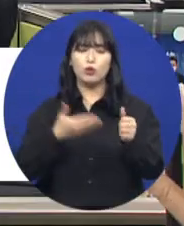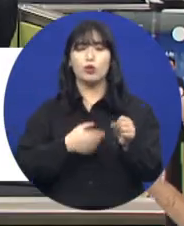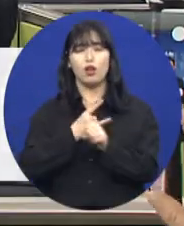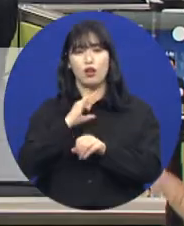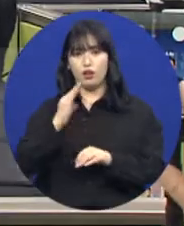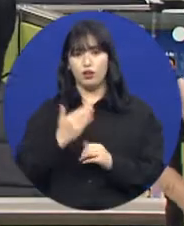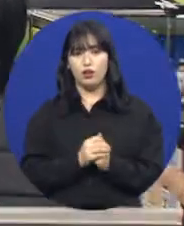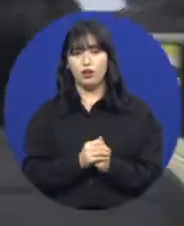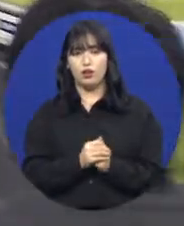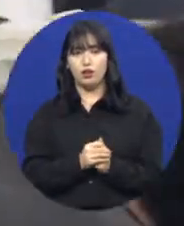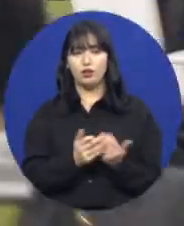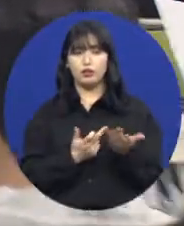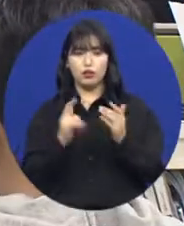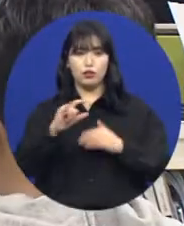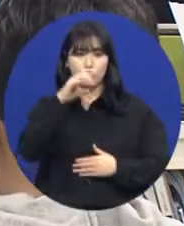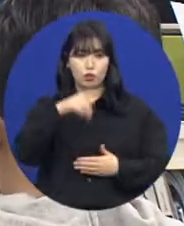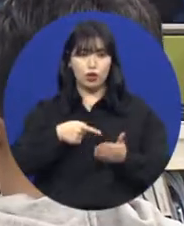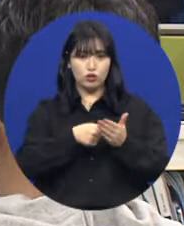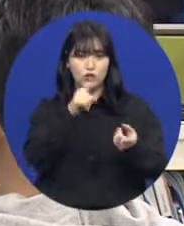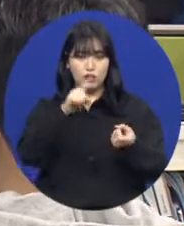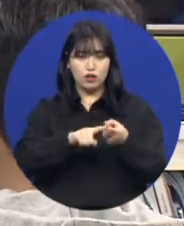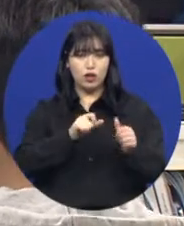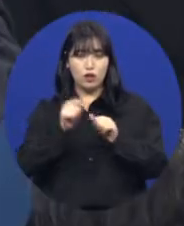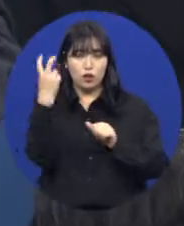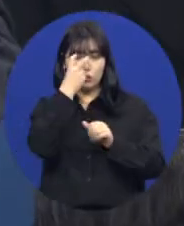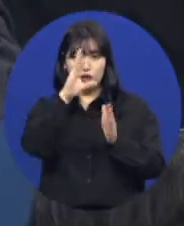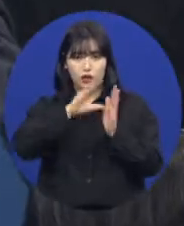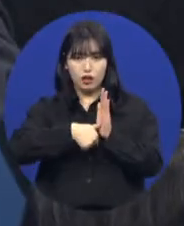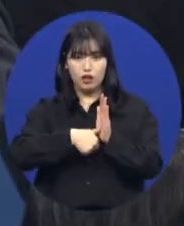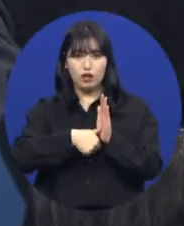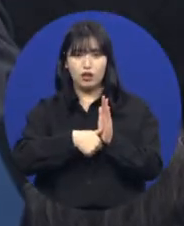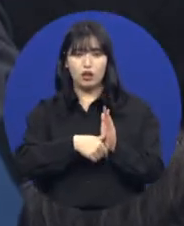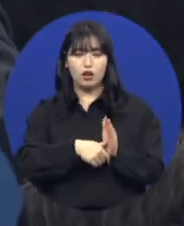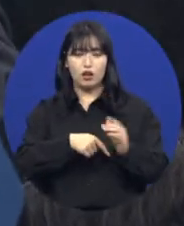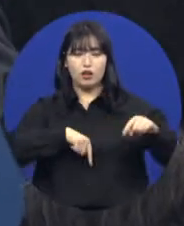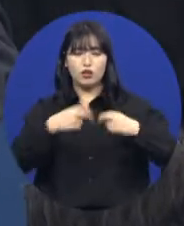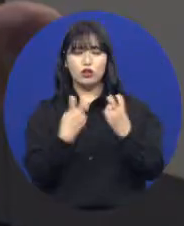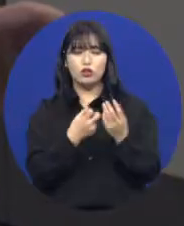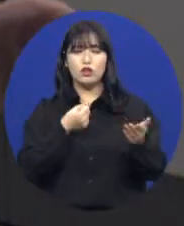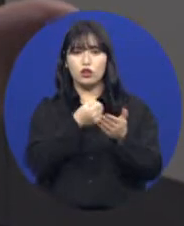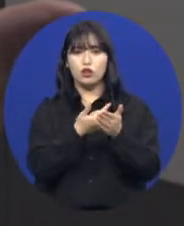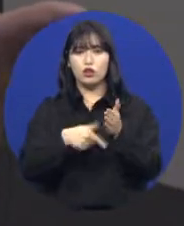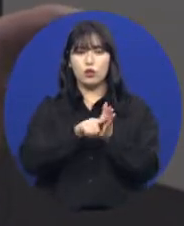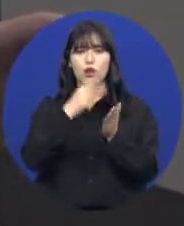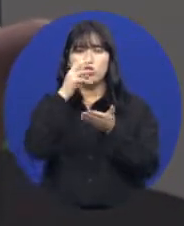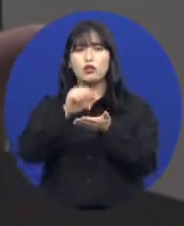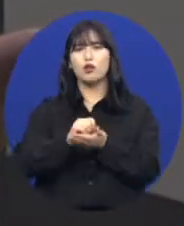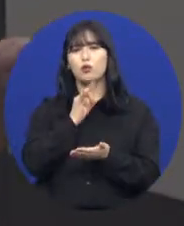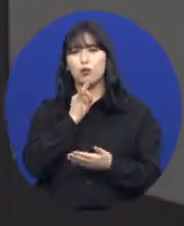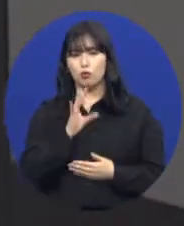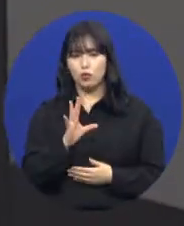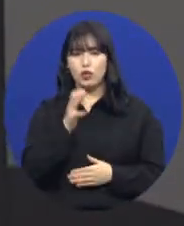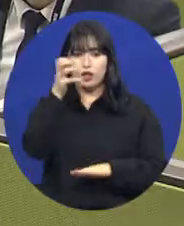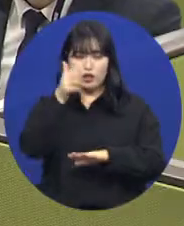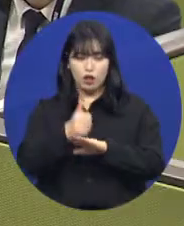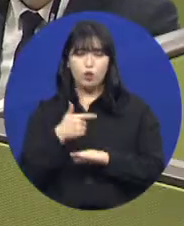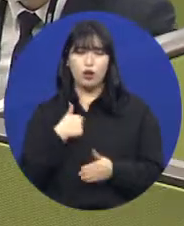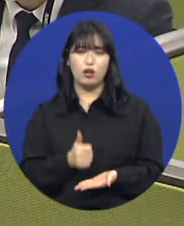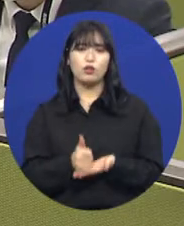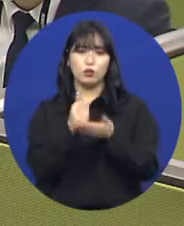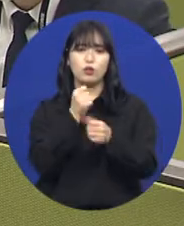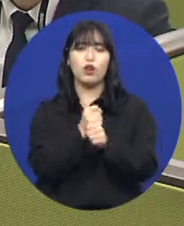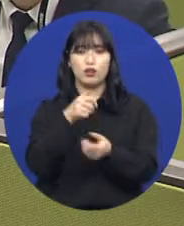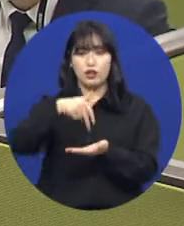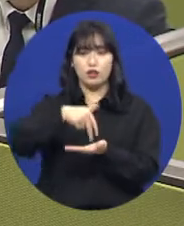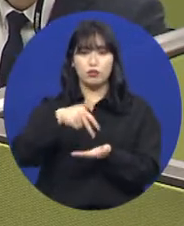거고요. 제2공항 추진에 대한 여론조사에 대해서는 정책 결정을 위한 참고용일 뿐이며 결과를 존중하겠다는